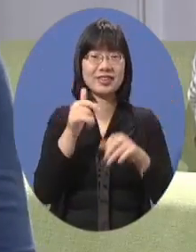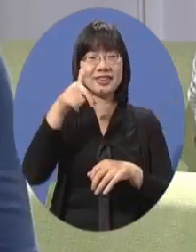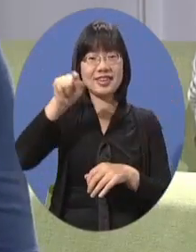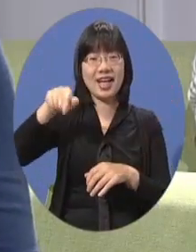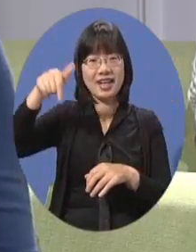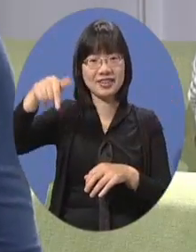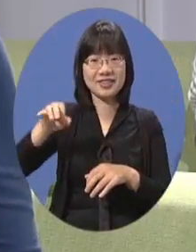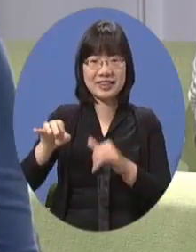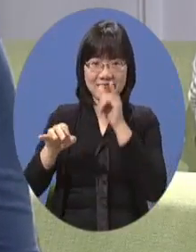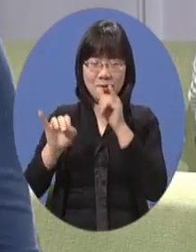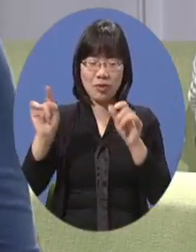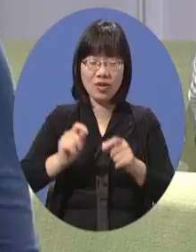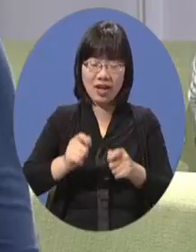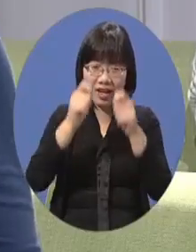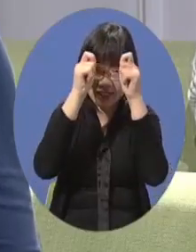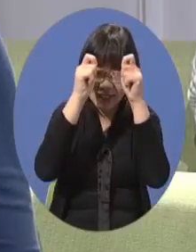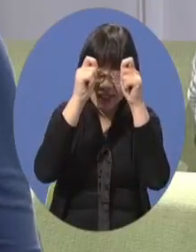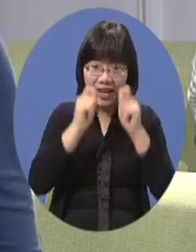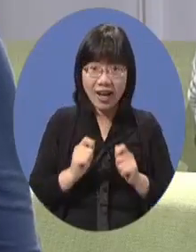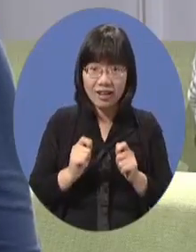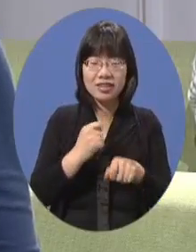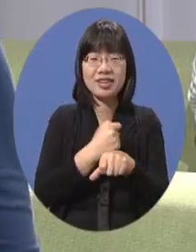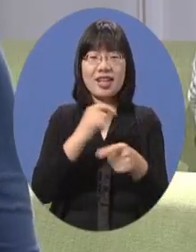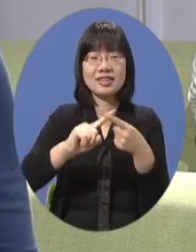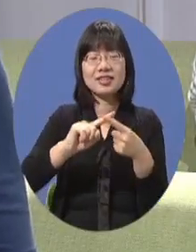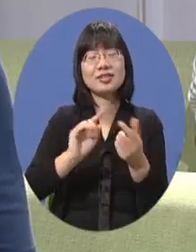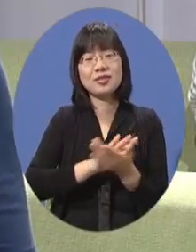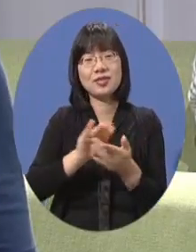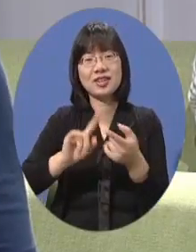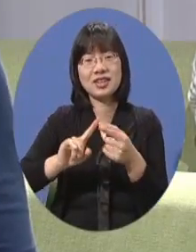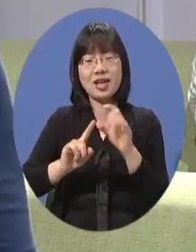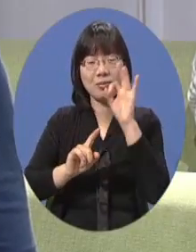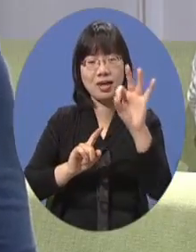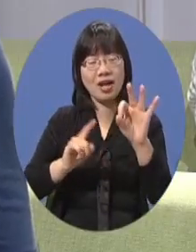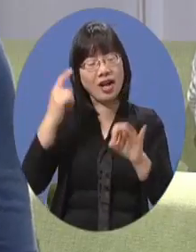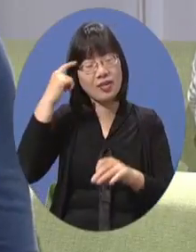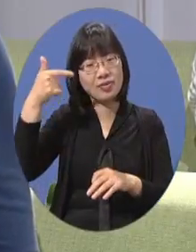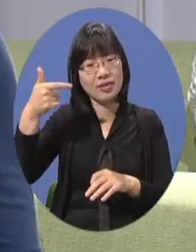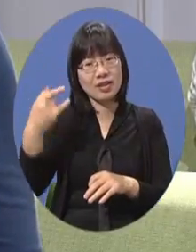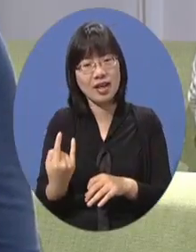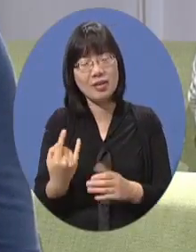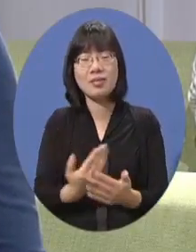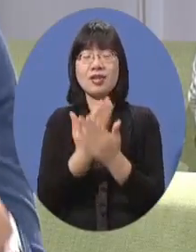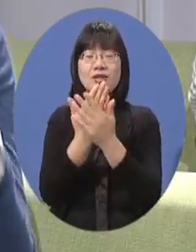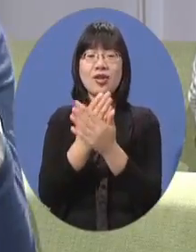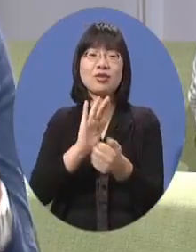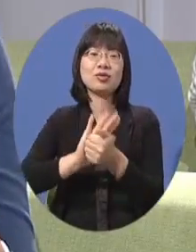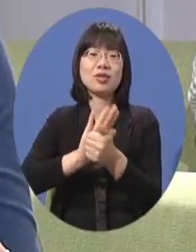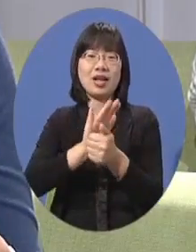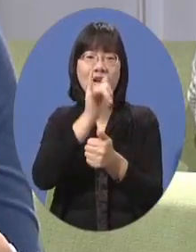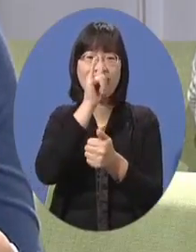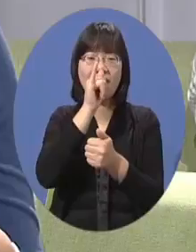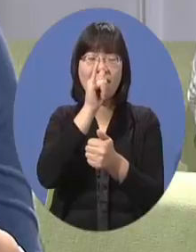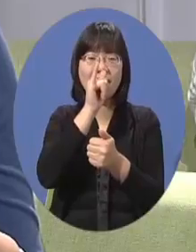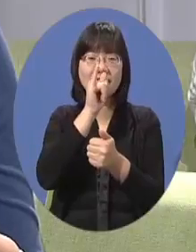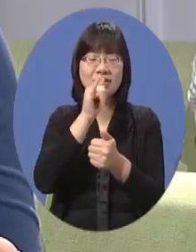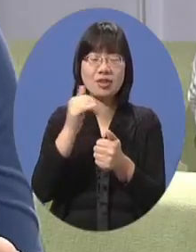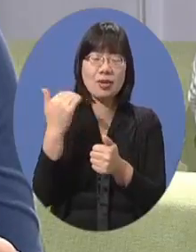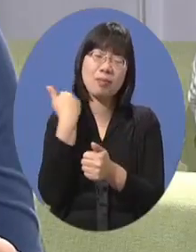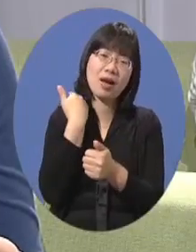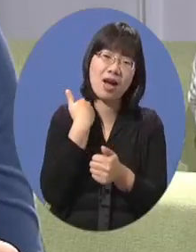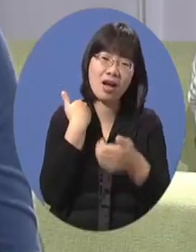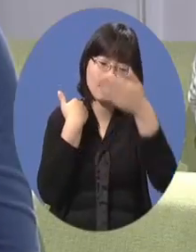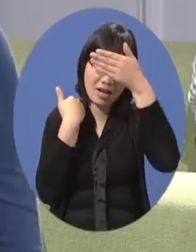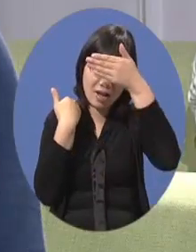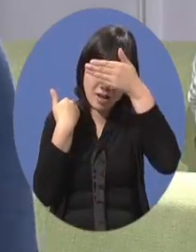까꿍 하는 놀이들 그런 것들이 아이들의 뇌 발달을 얼마나 촉진시키는지 아세요? 기억력. 아, 이 가리개 뒤에 그 사람이